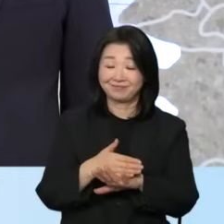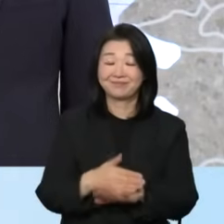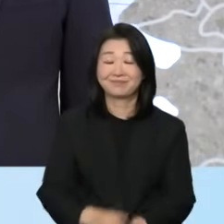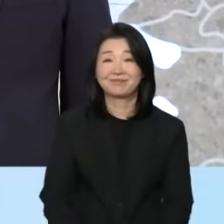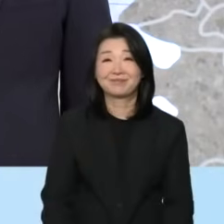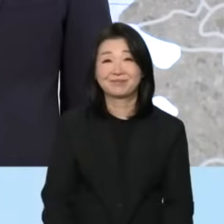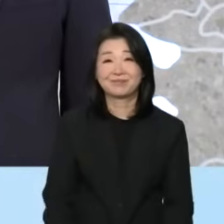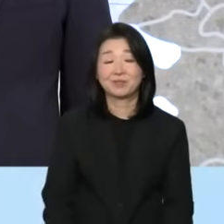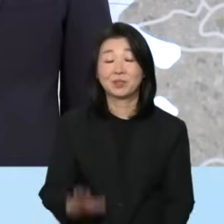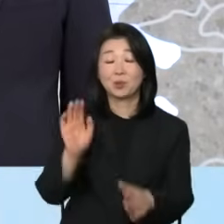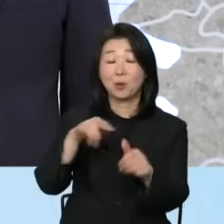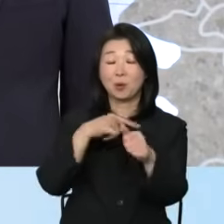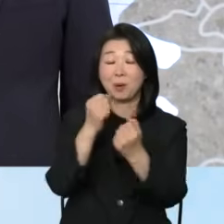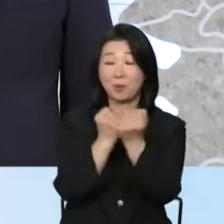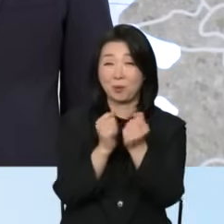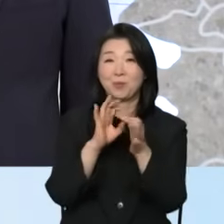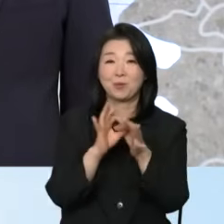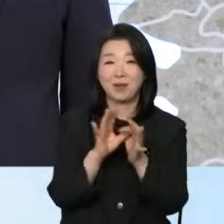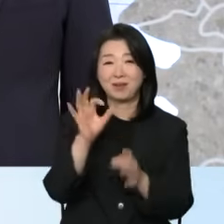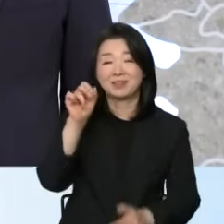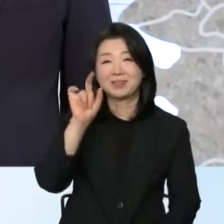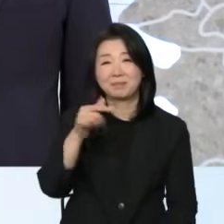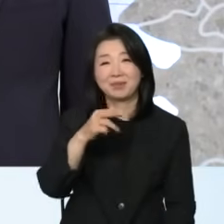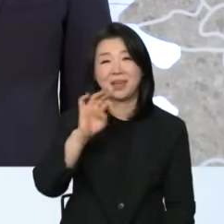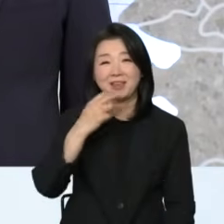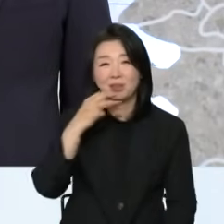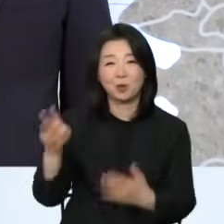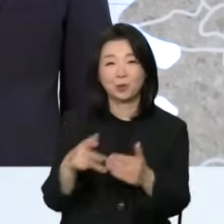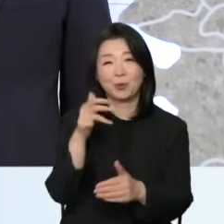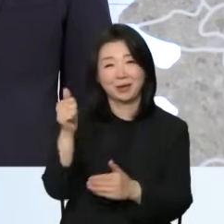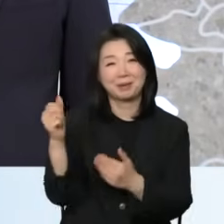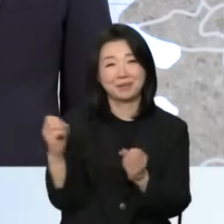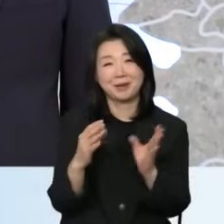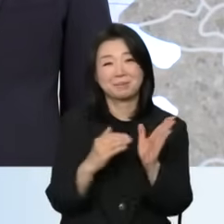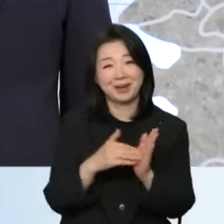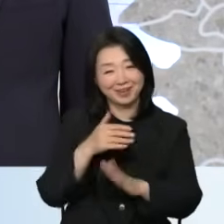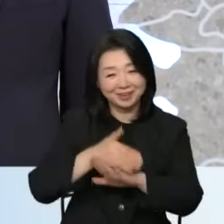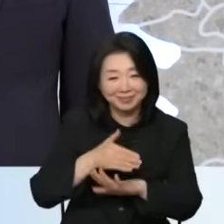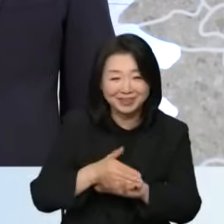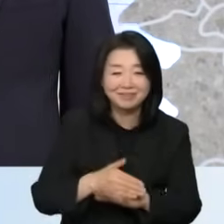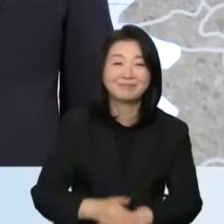유네스코 교육의 미래 국제 포럼 관련해서 임태희 경기도 교육감과 함께 들어봤습니다. 감사합니다.